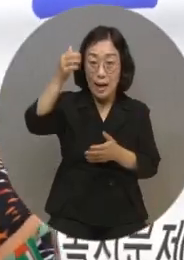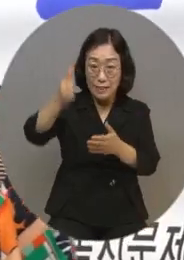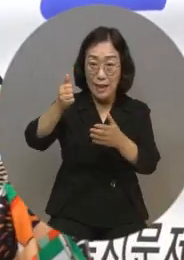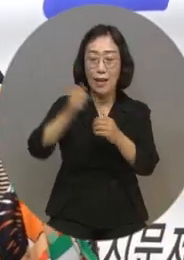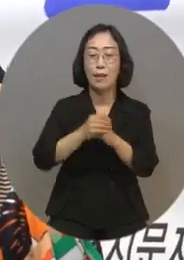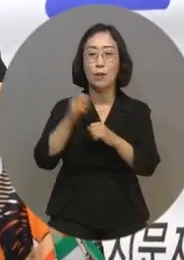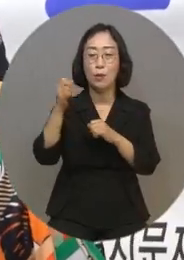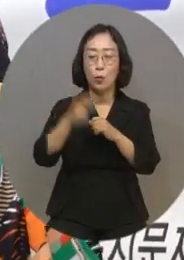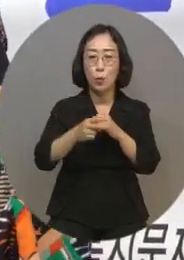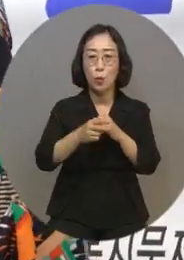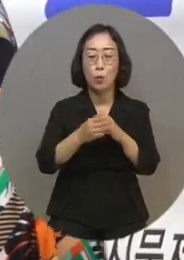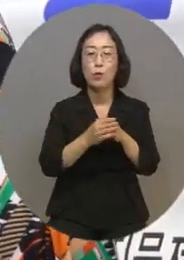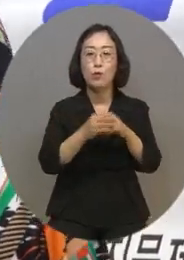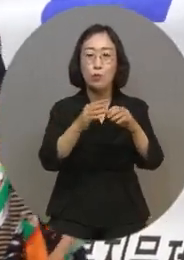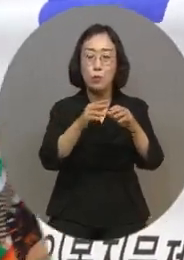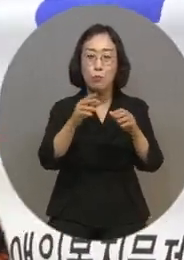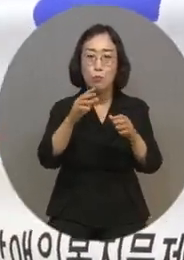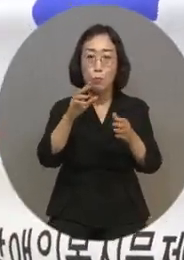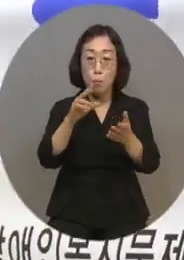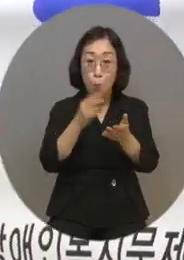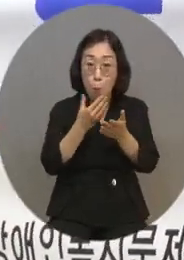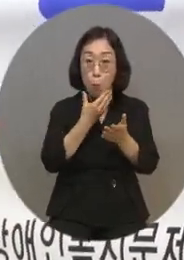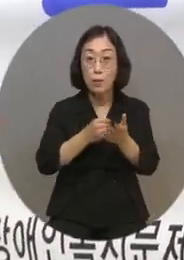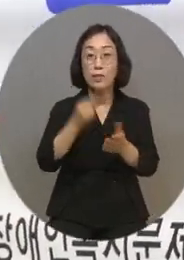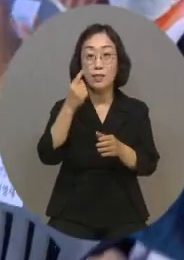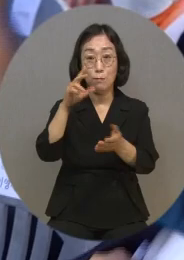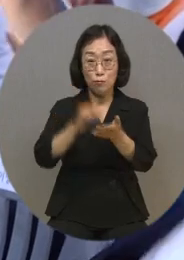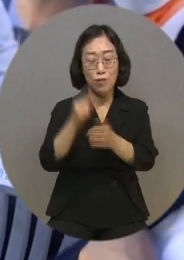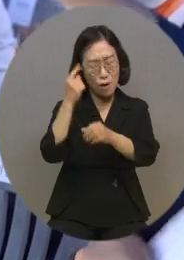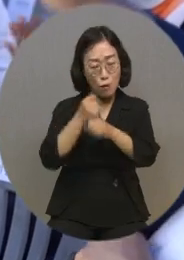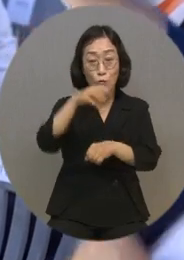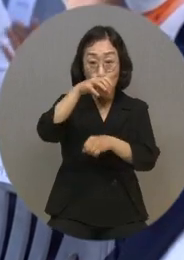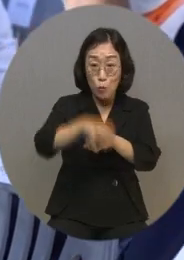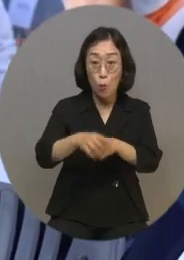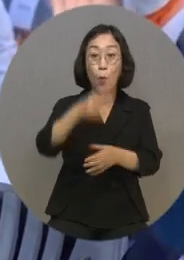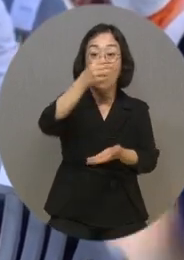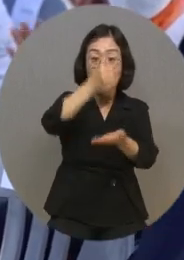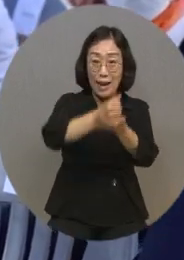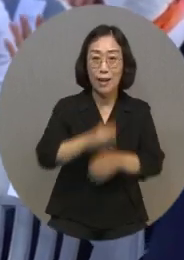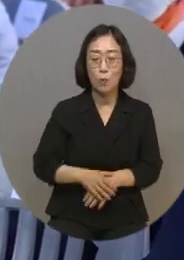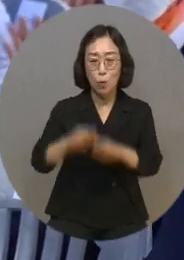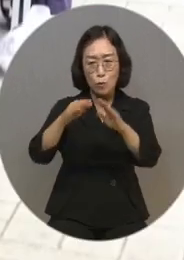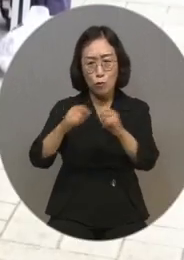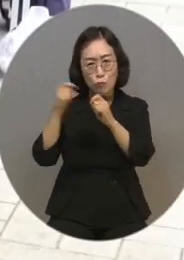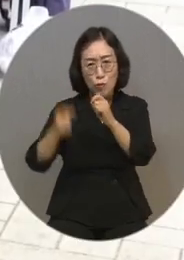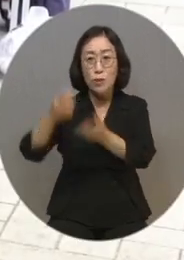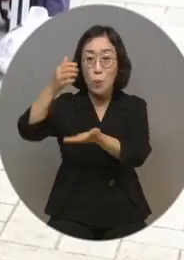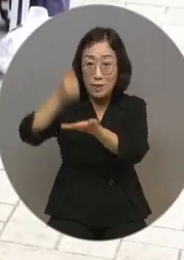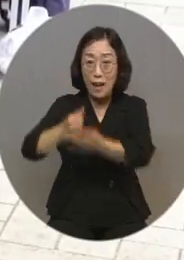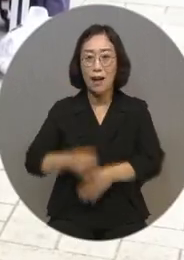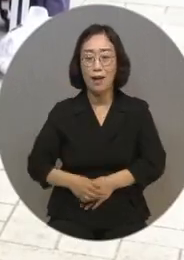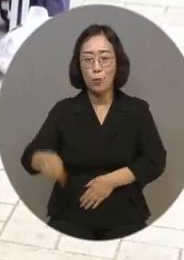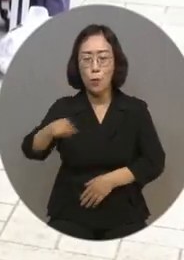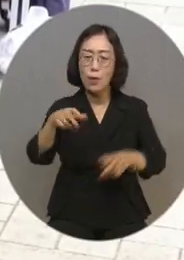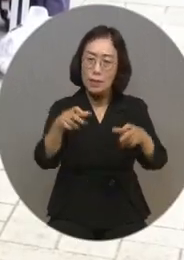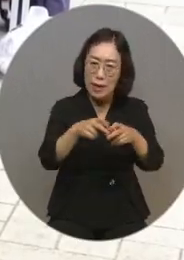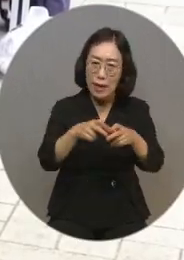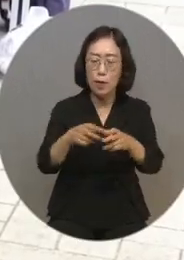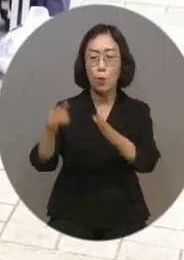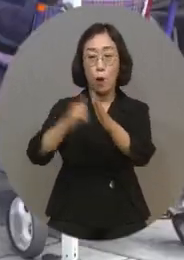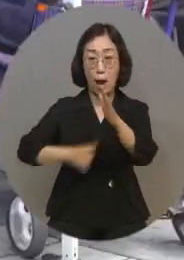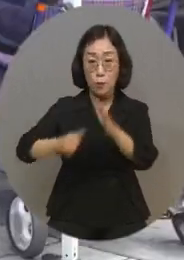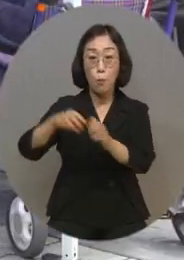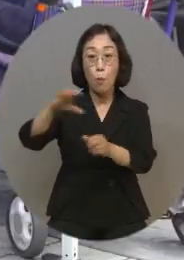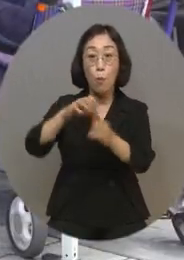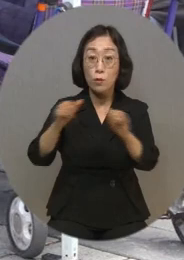사단법인 전북장애인복지문제연구소 김양욱 소장과 이영재 전주지소장, 장애인 및 장애인 가족,